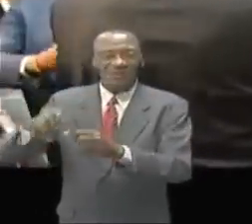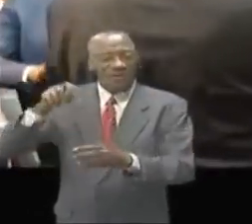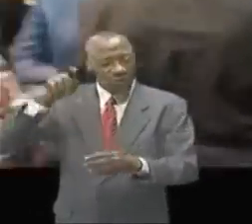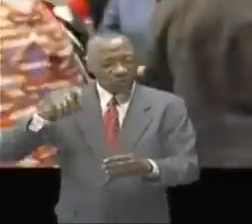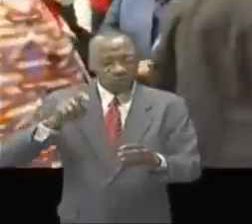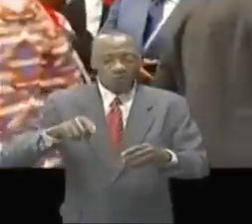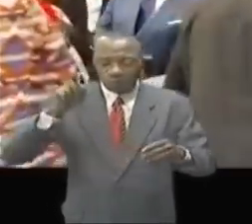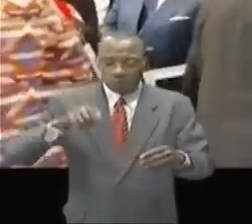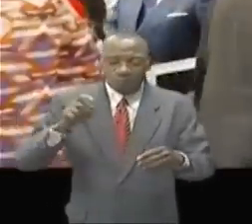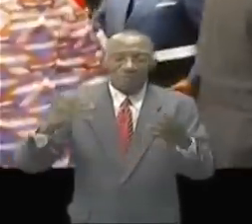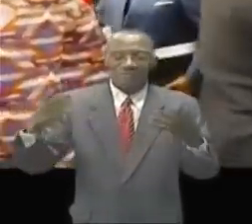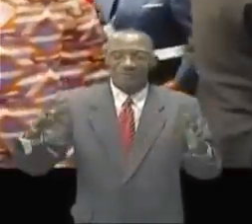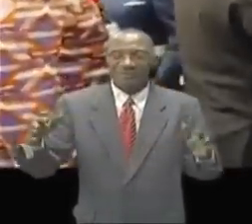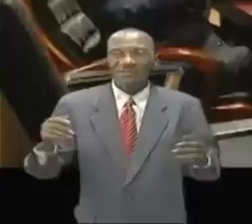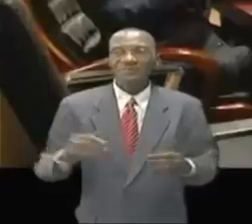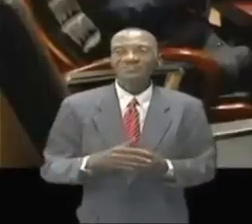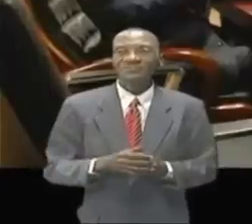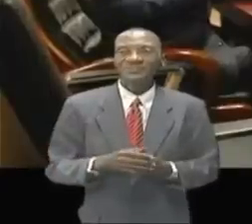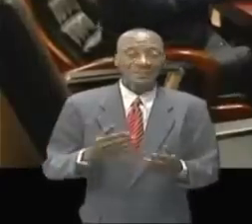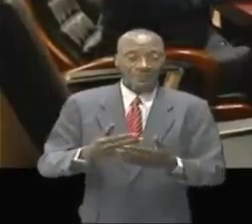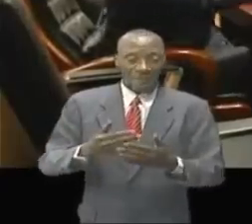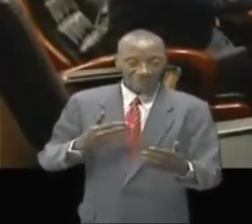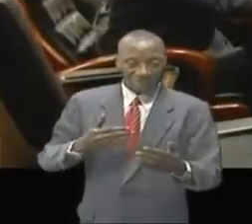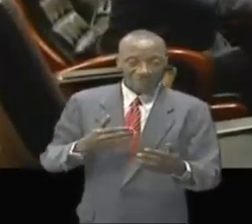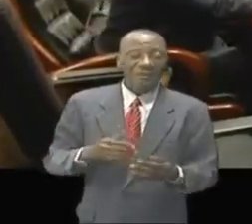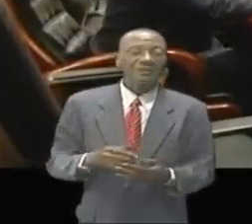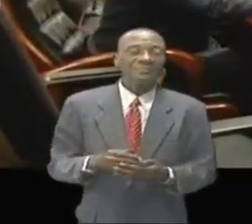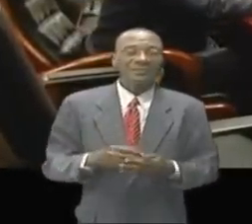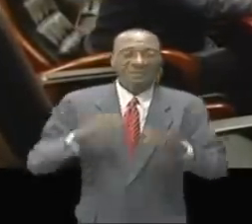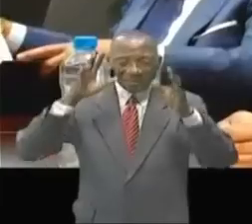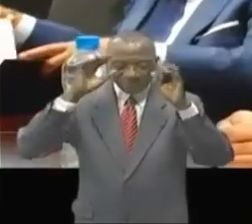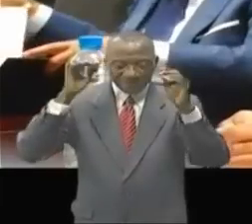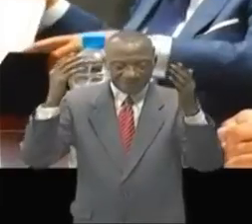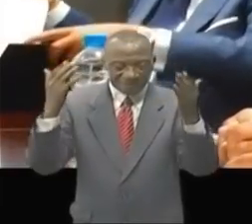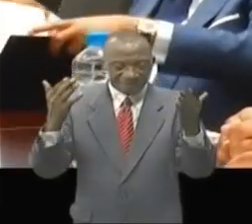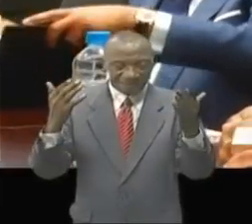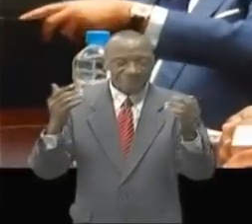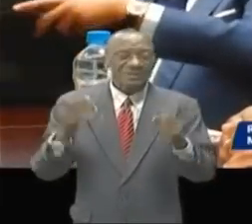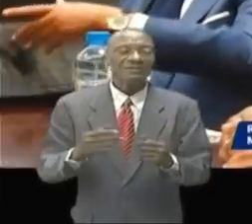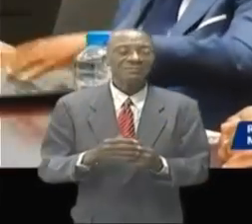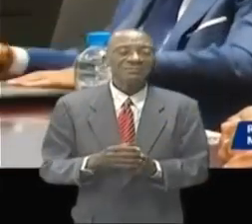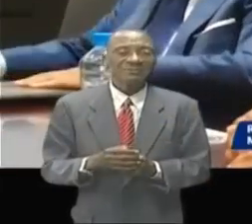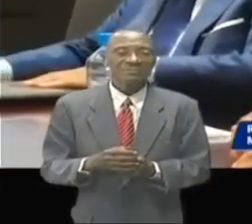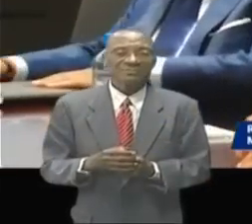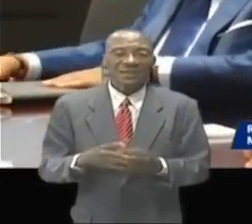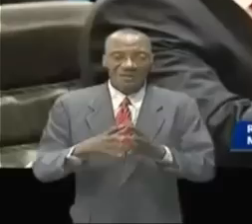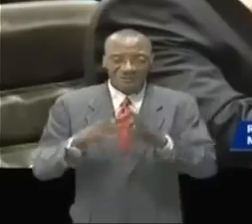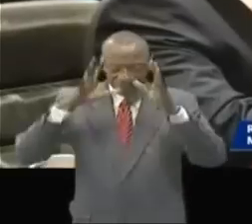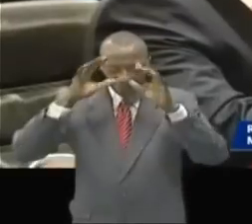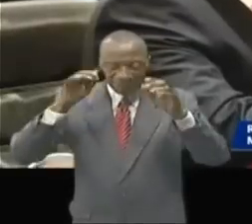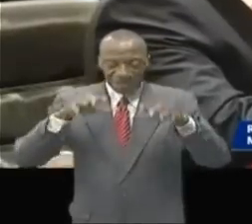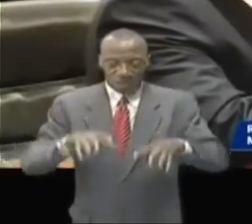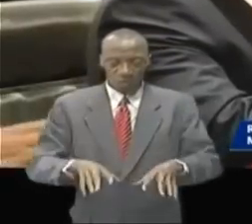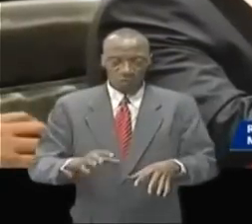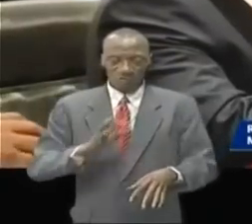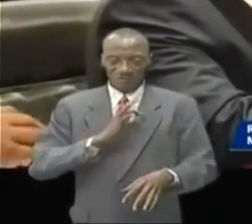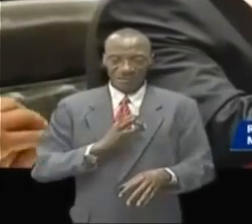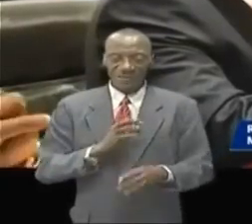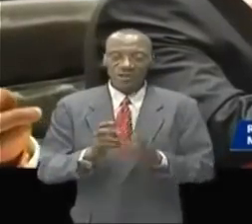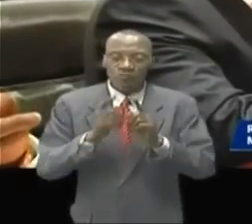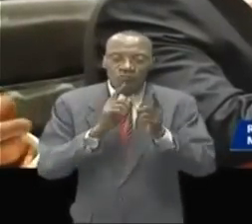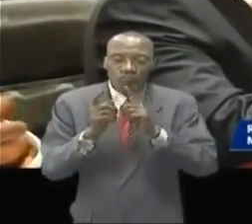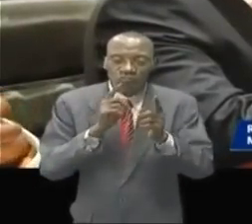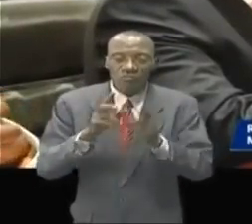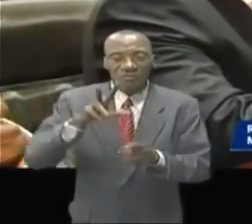de quitter ce centre de conférence, le président zambien Hakainde Hichilema et son homologue congolais ont eu un tête-à-tête d'une demi-heure. Rien